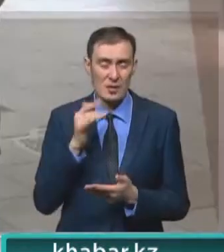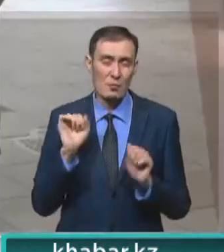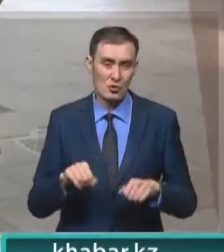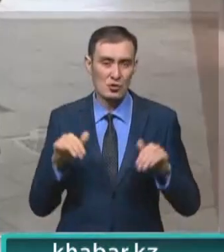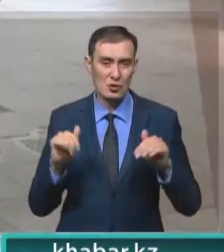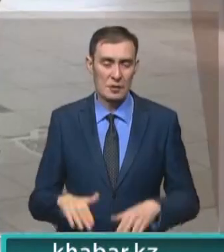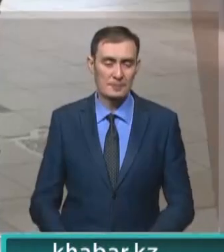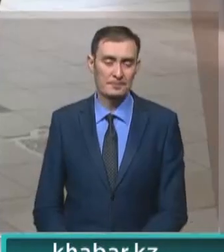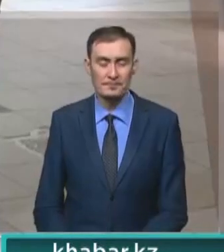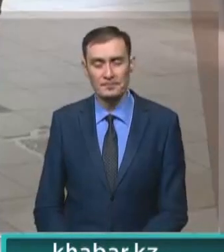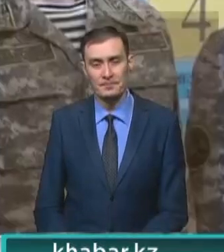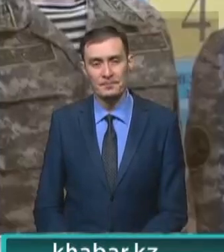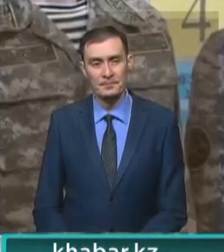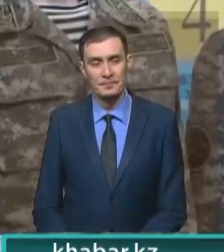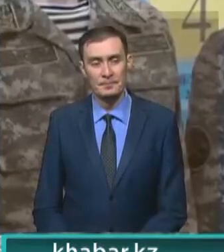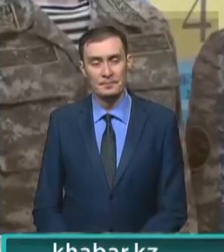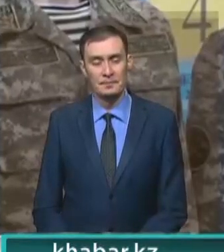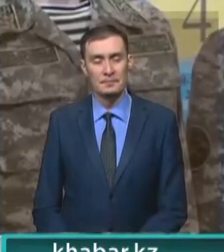поправимы.